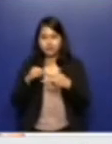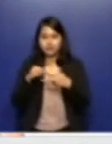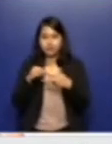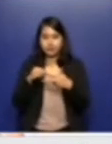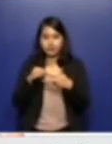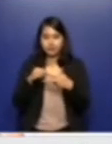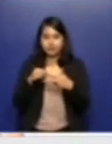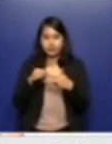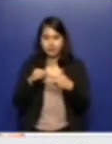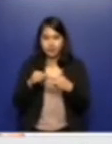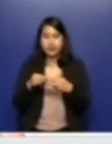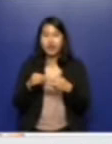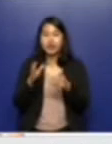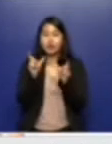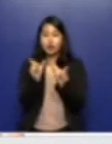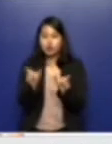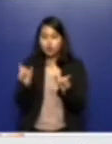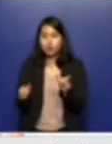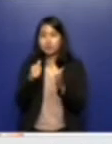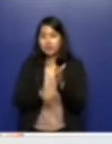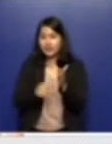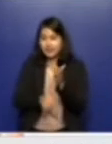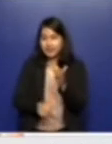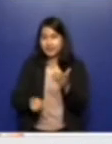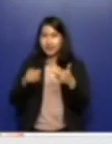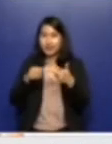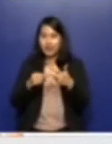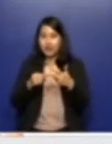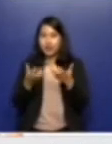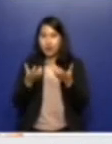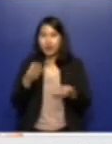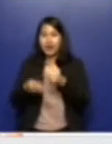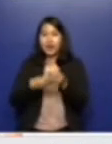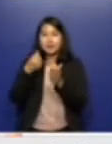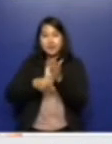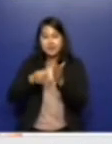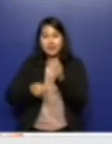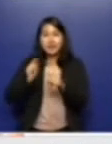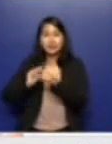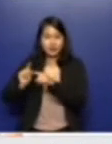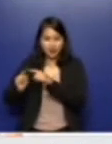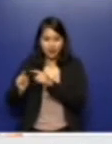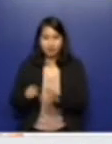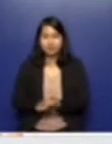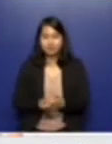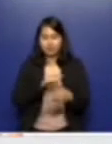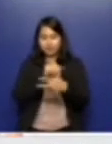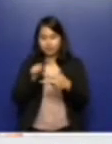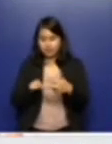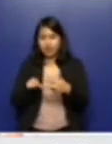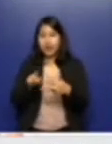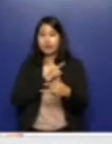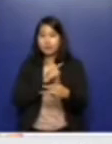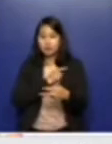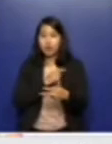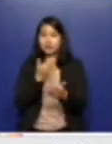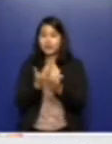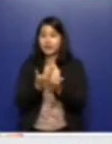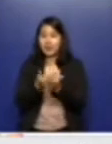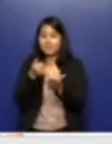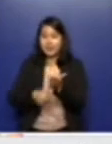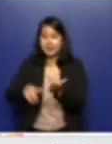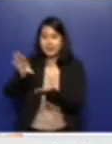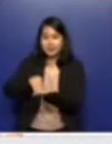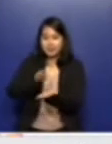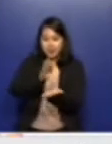กรมสัมภากรกรมศุลกากรนะฮะรวมเป็น3กรมหลักเนี่ยฮะที่จะจัดเก็บรายได้นะครับซึ่งรัฐบาลจะต้องประมาณการ